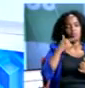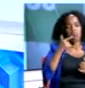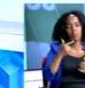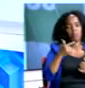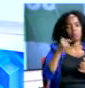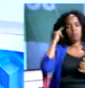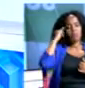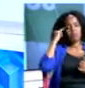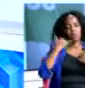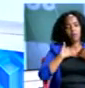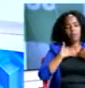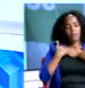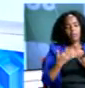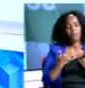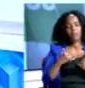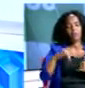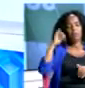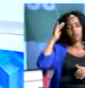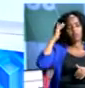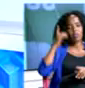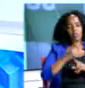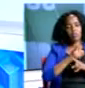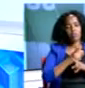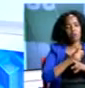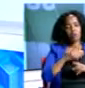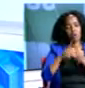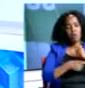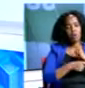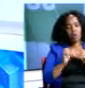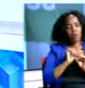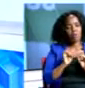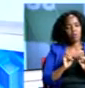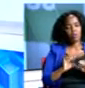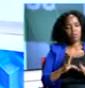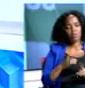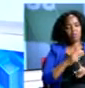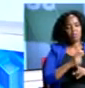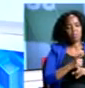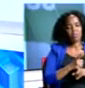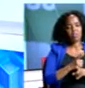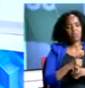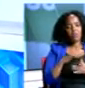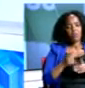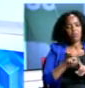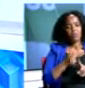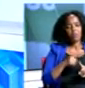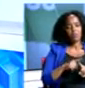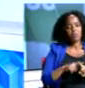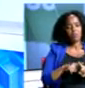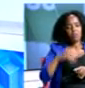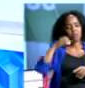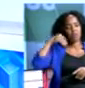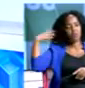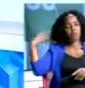jira. Haa ta'uyyu kun sirriitti qorannaadhaan waan hin beekamneef sirriitti kanaatiin of dagachuu